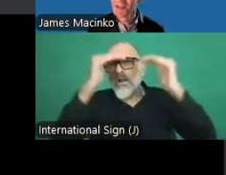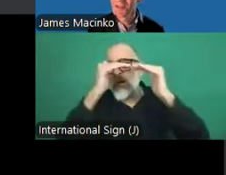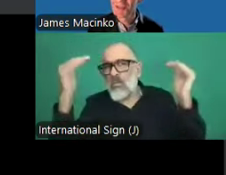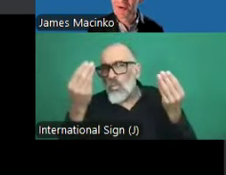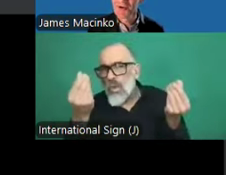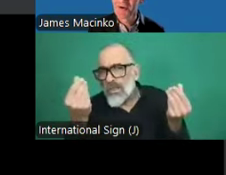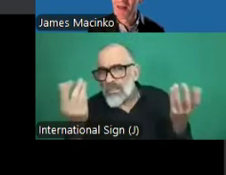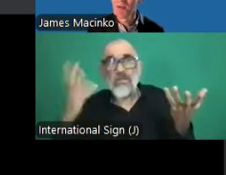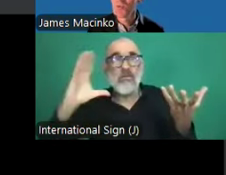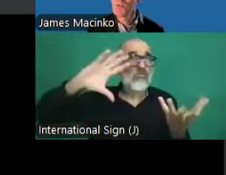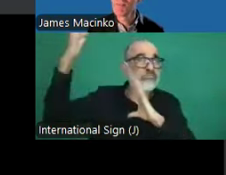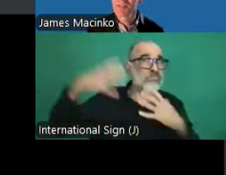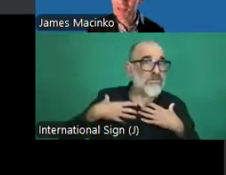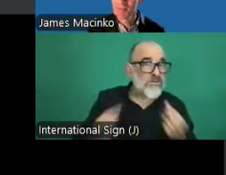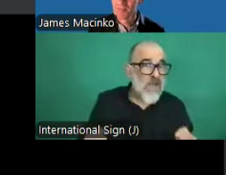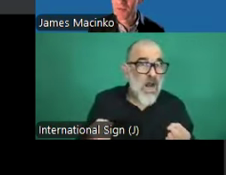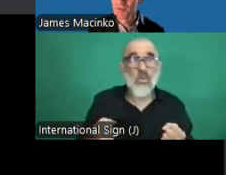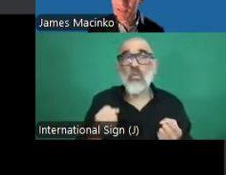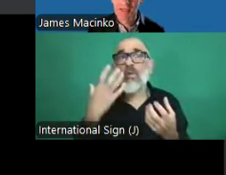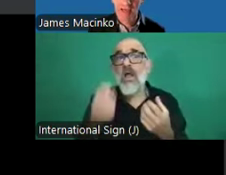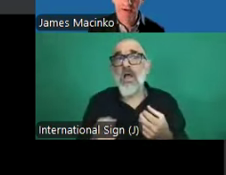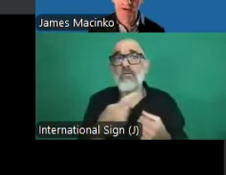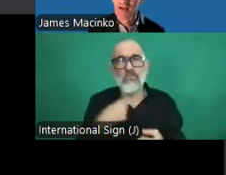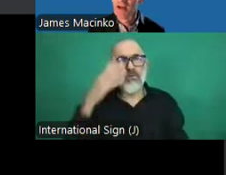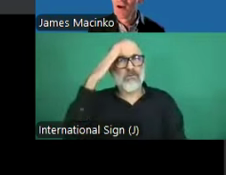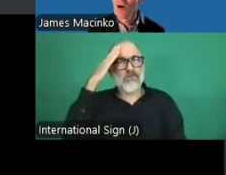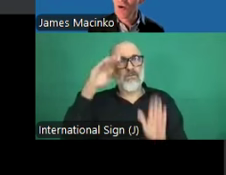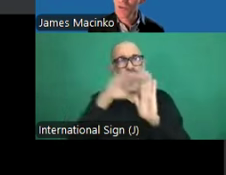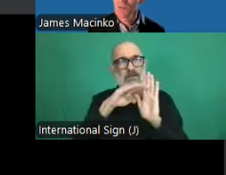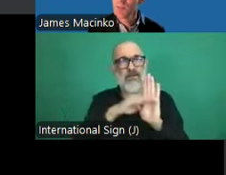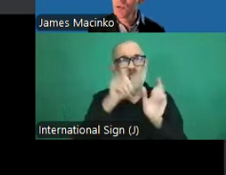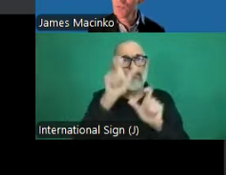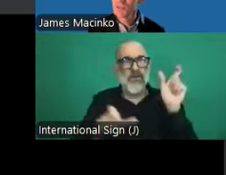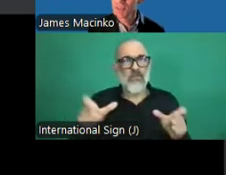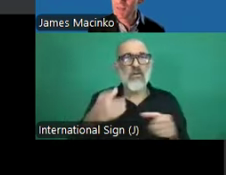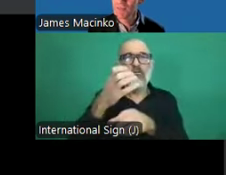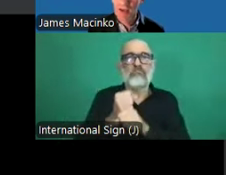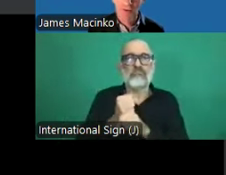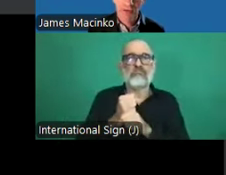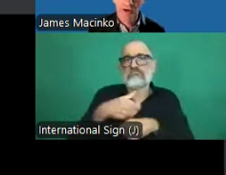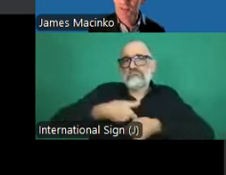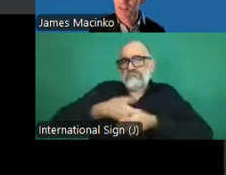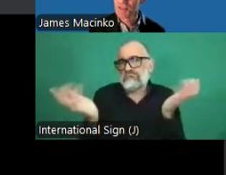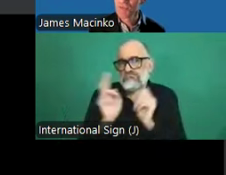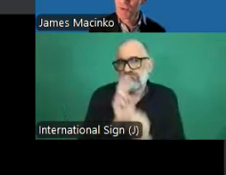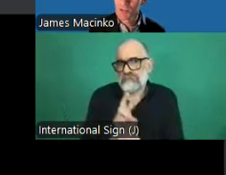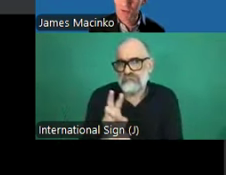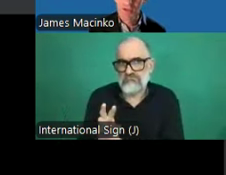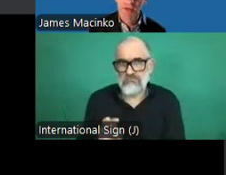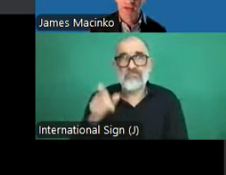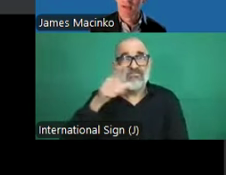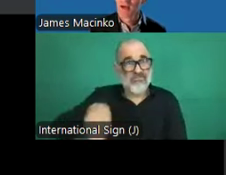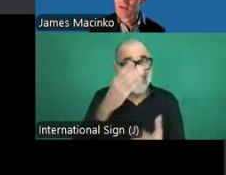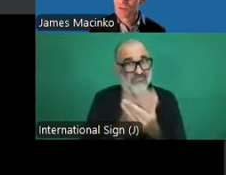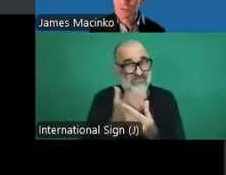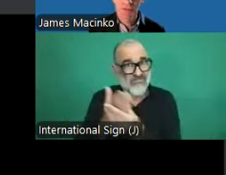que les dépenses devraient être considérées zéro, mais qui ne le sont pas. Et aussi les gens qui